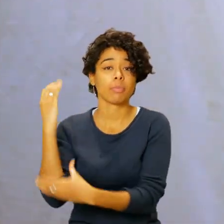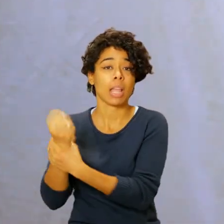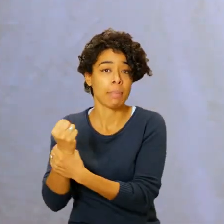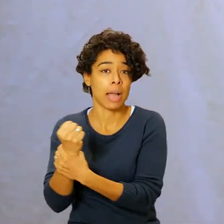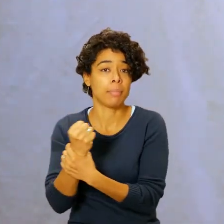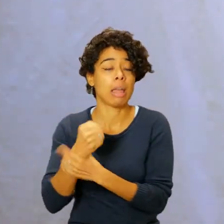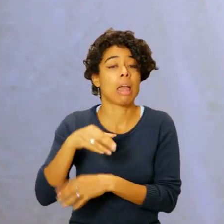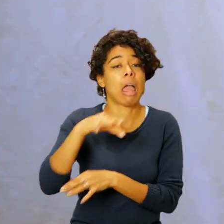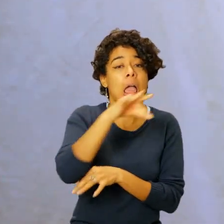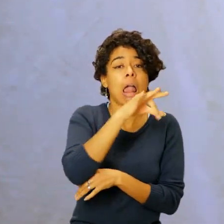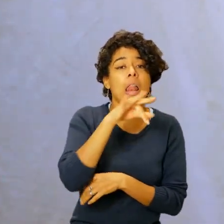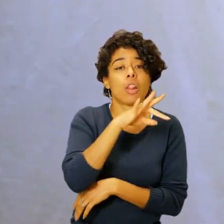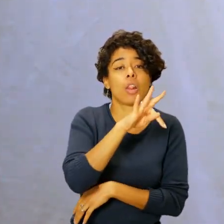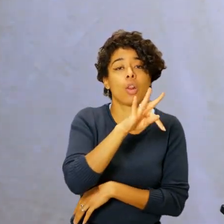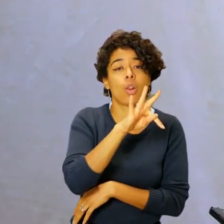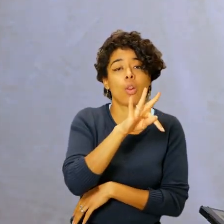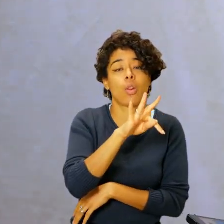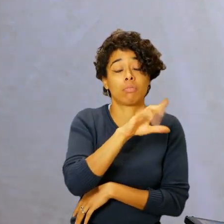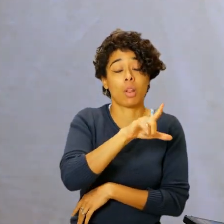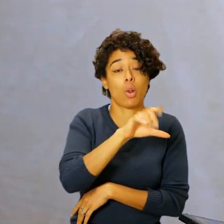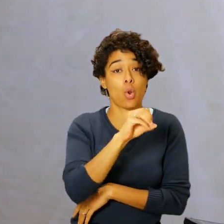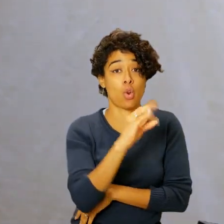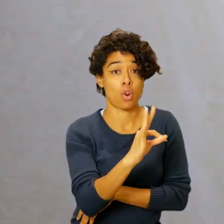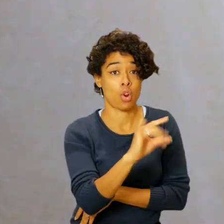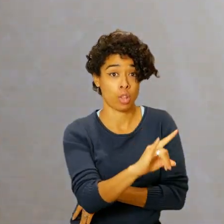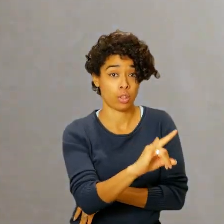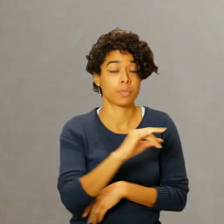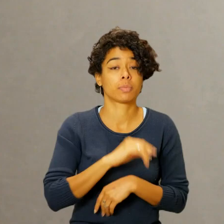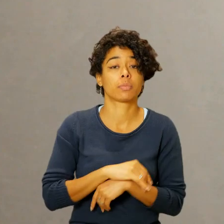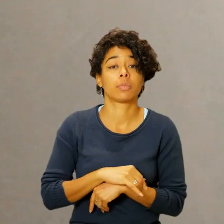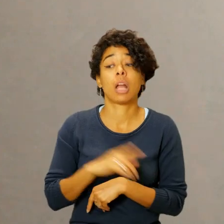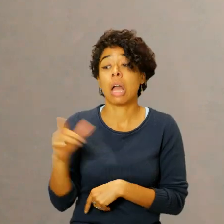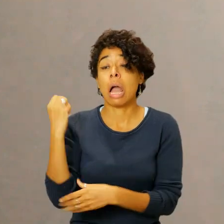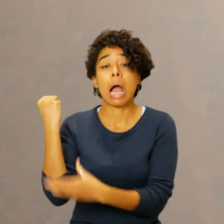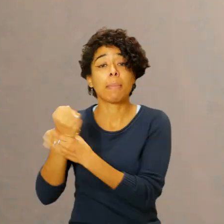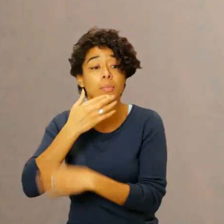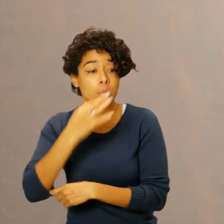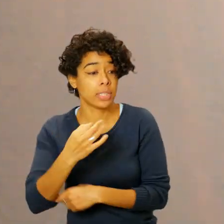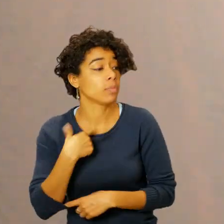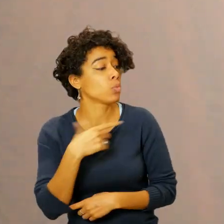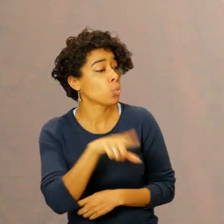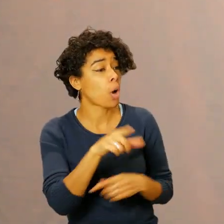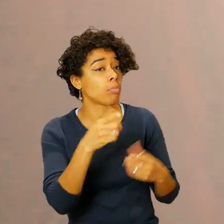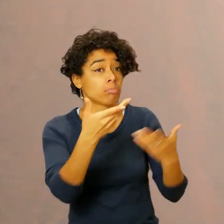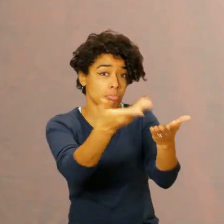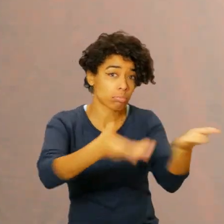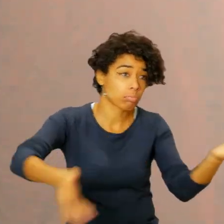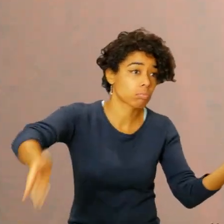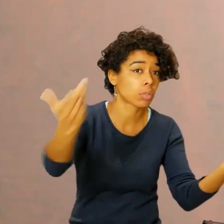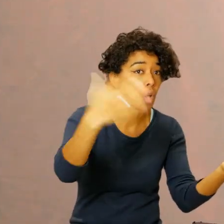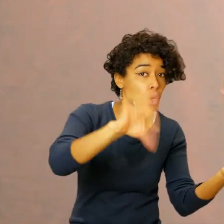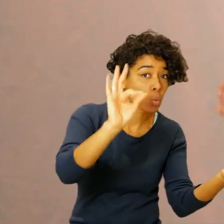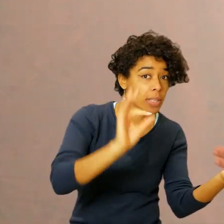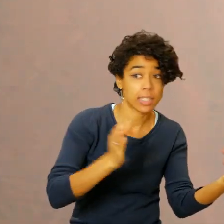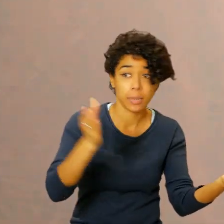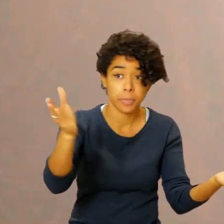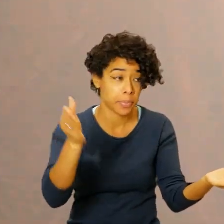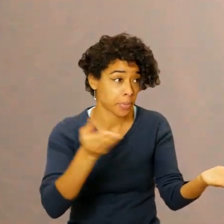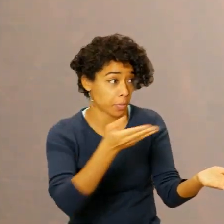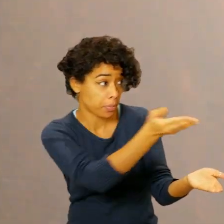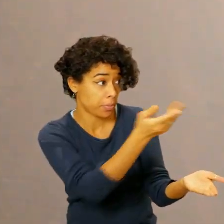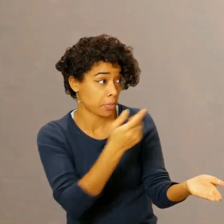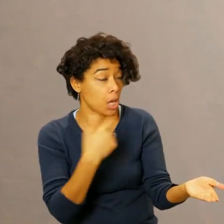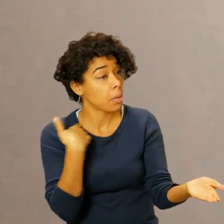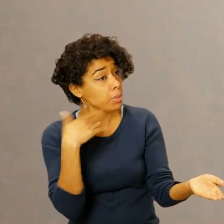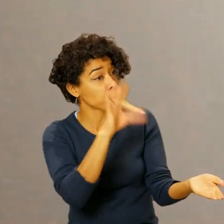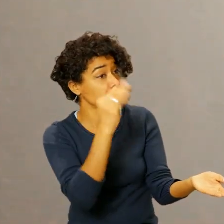bergers qui se disputent, et puis Abraham va dire à Lot, mais choisis un côté, moi j'irai de l'autre côté. Choisis un morceau de pays, je prendrai l'autre. Et on